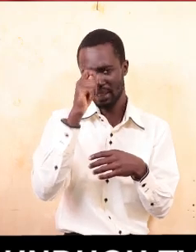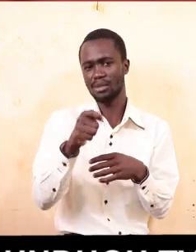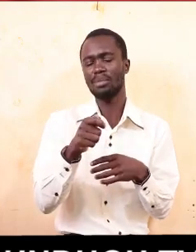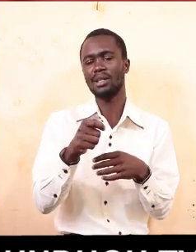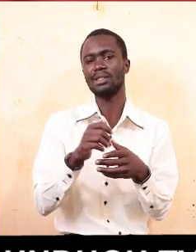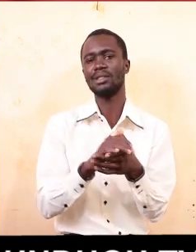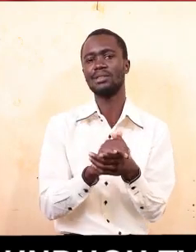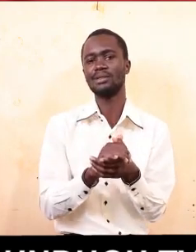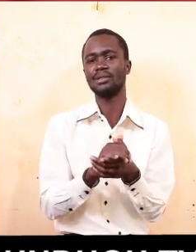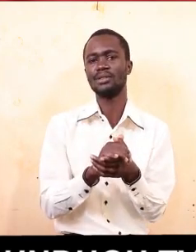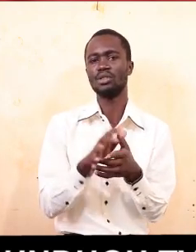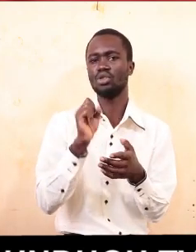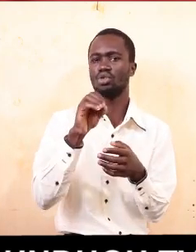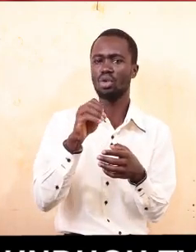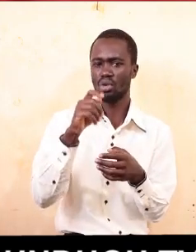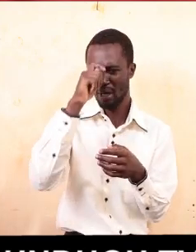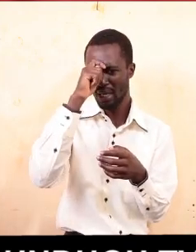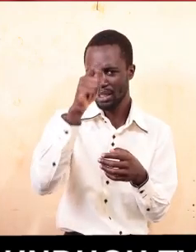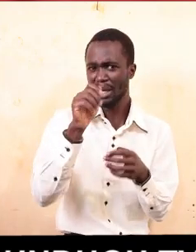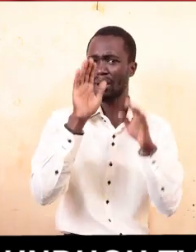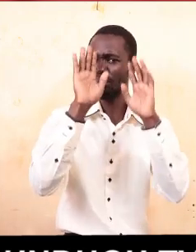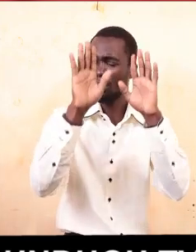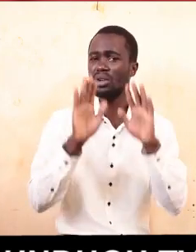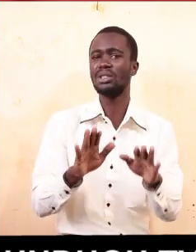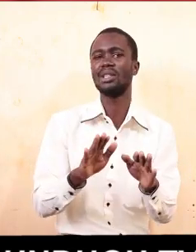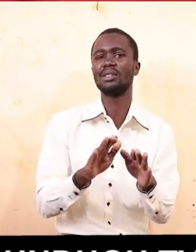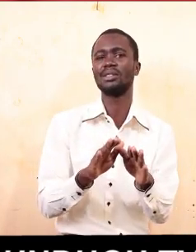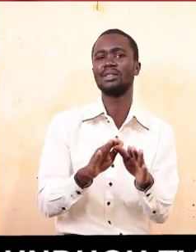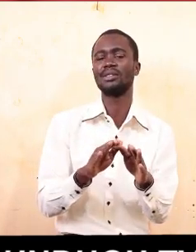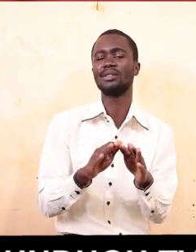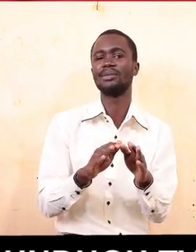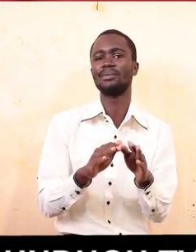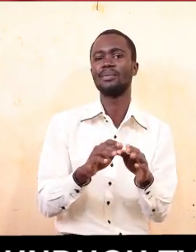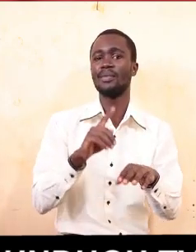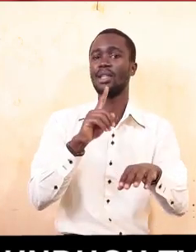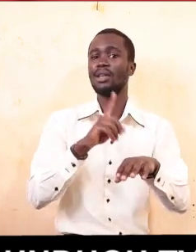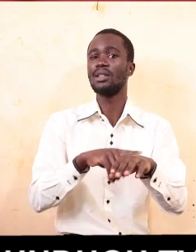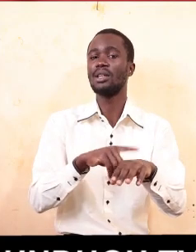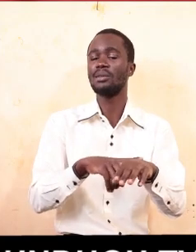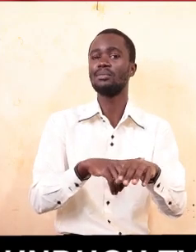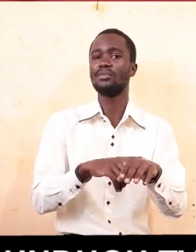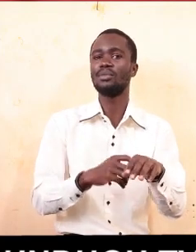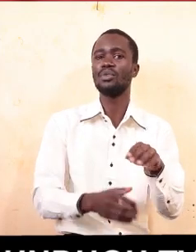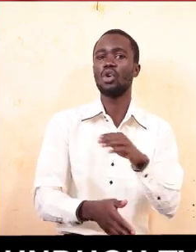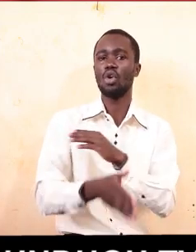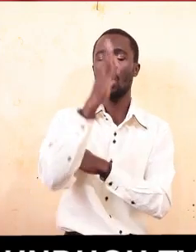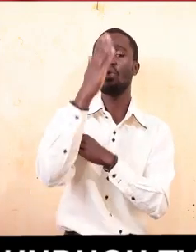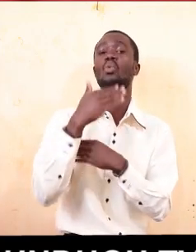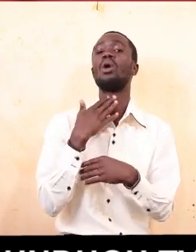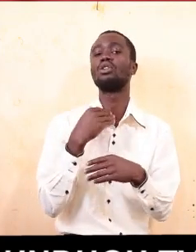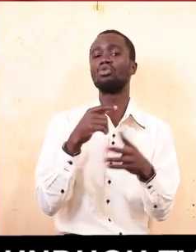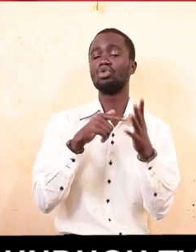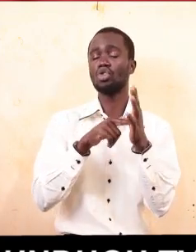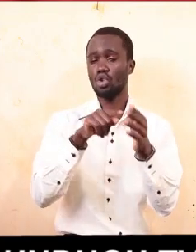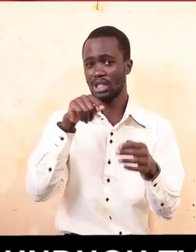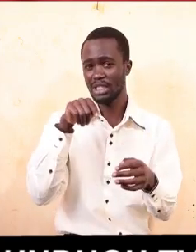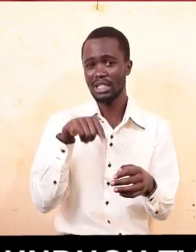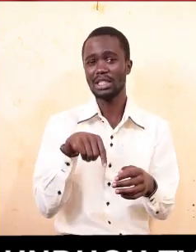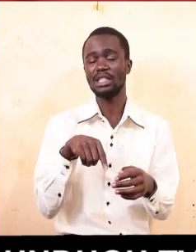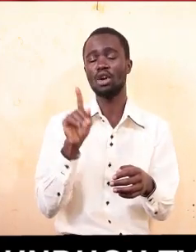likawa la mahana katika wakati huu ambapo Mungu anataka kujidhihirisha kwa